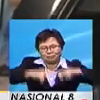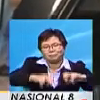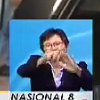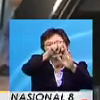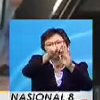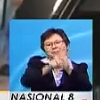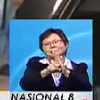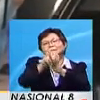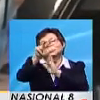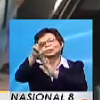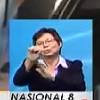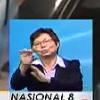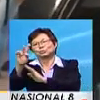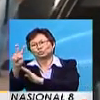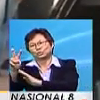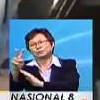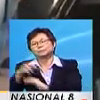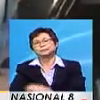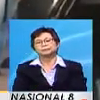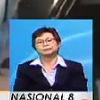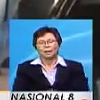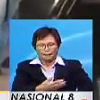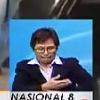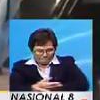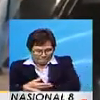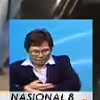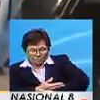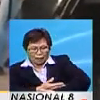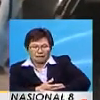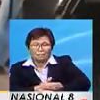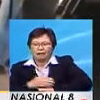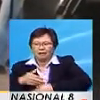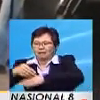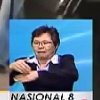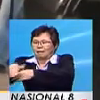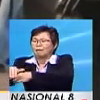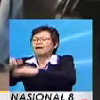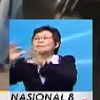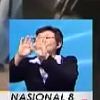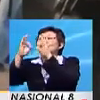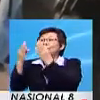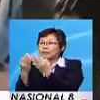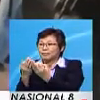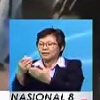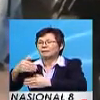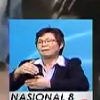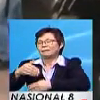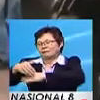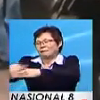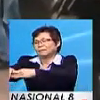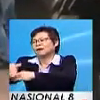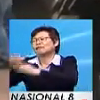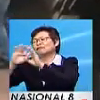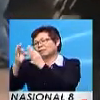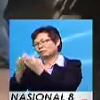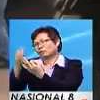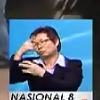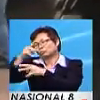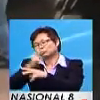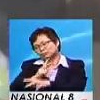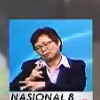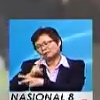32 kanun keseksaan Bayu suspek akan diserahkan kepada ahli keluarga mereka untuk jagaan